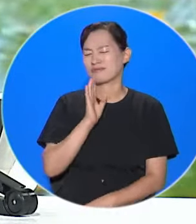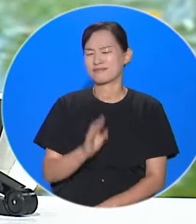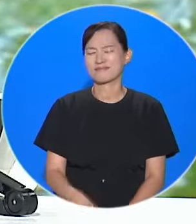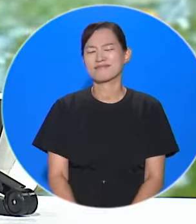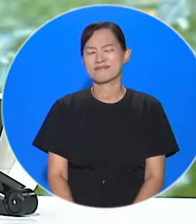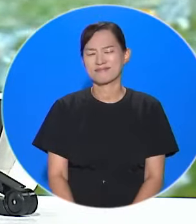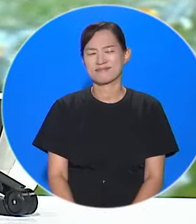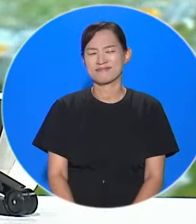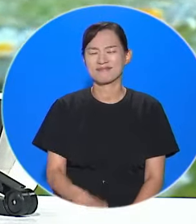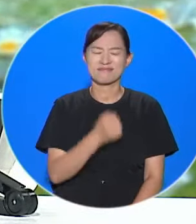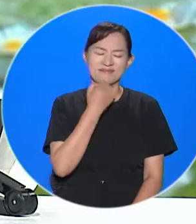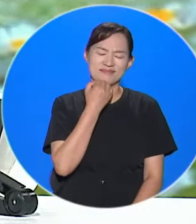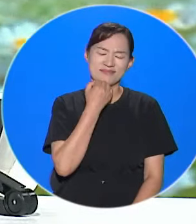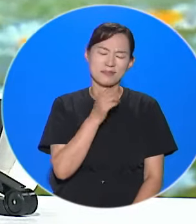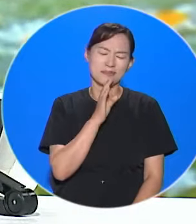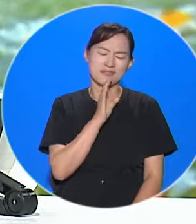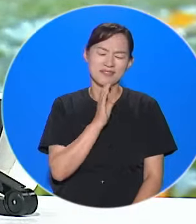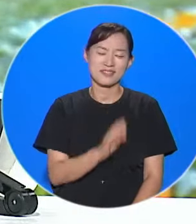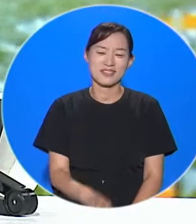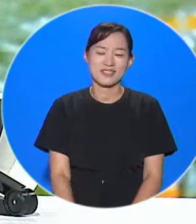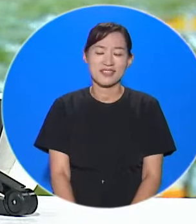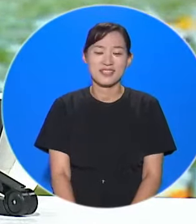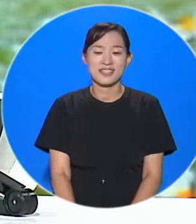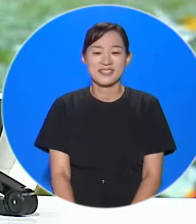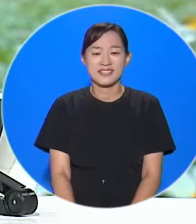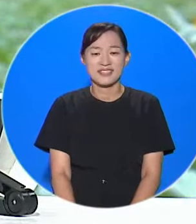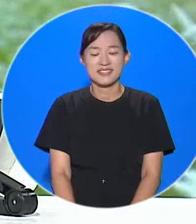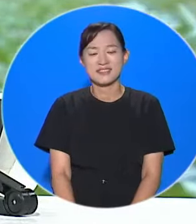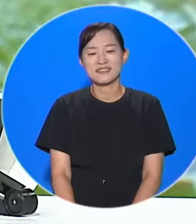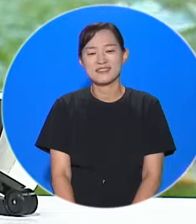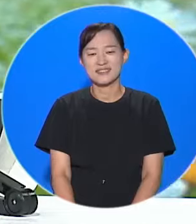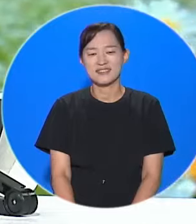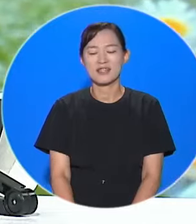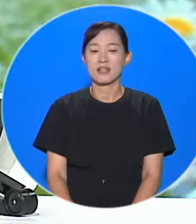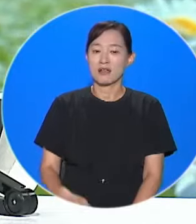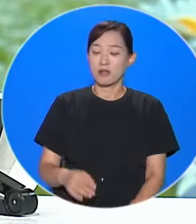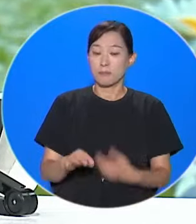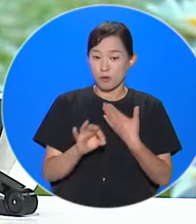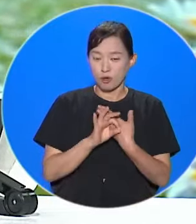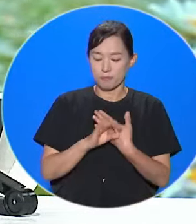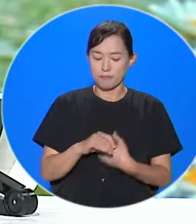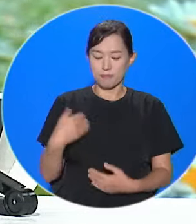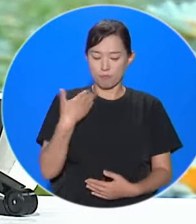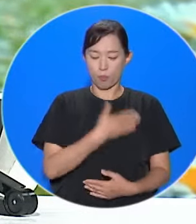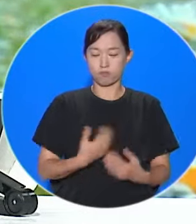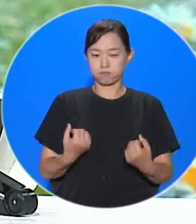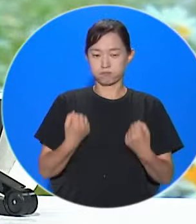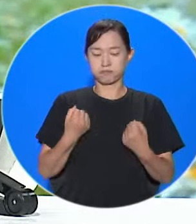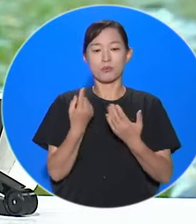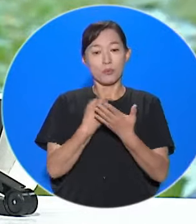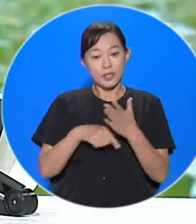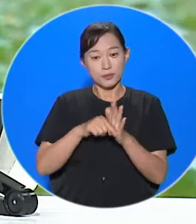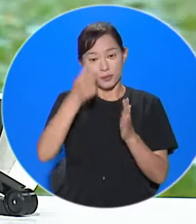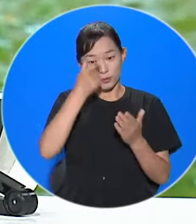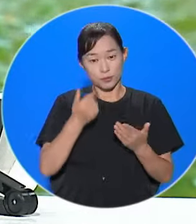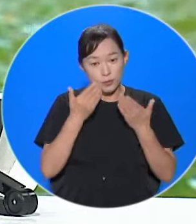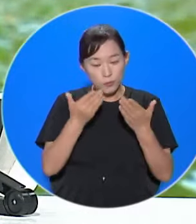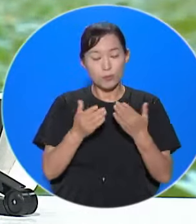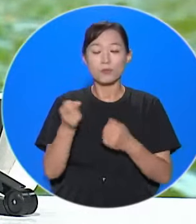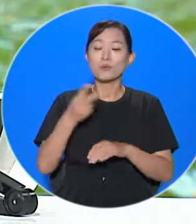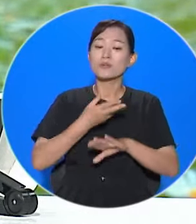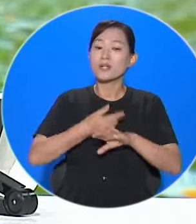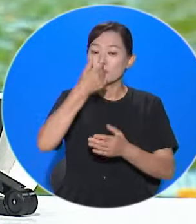그렇죠. 예. 그래요. 자, 그러면 예. 일단은 몸 건강을 위해서 기도하고 권사님 예. 또 다른 기도